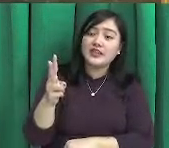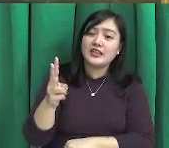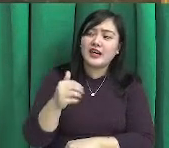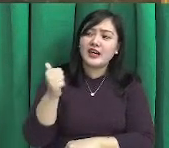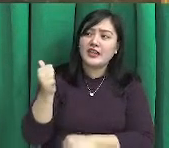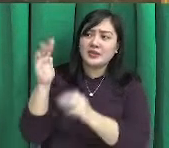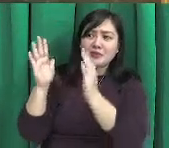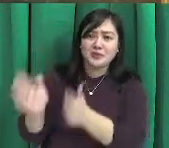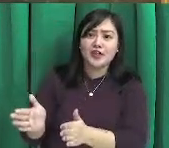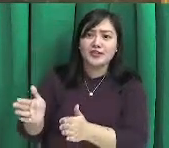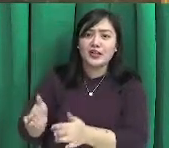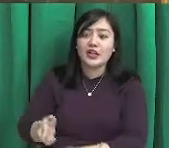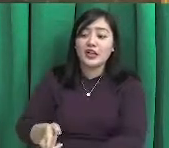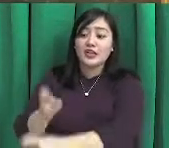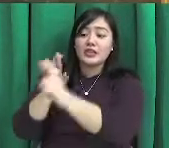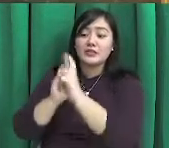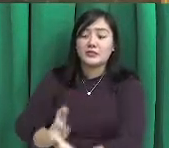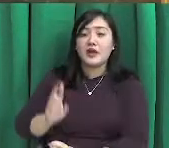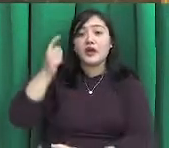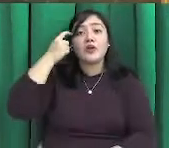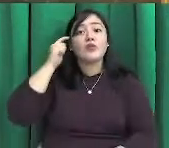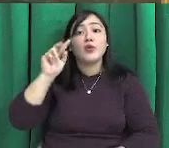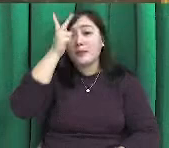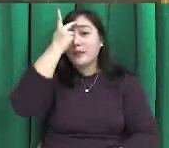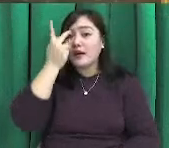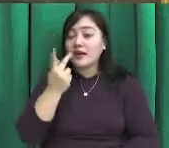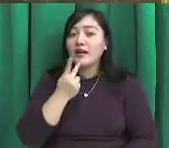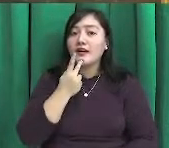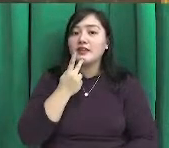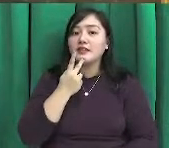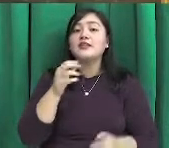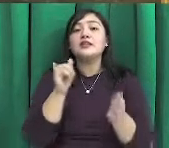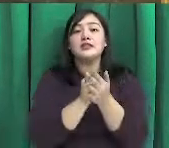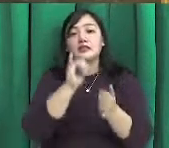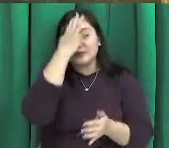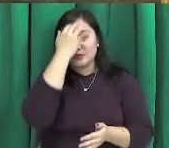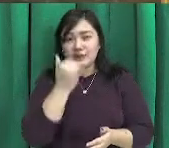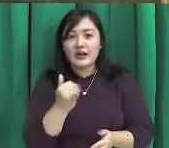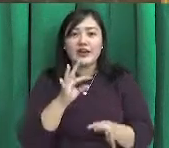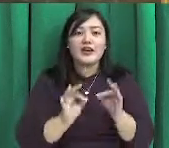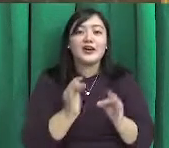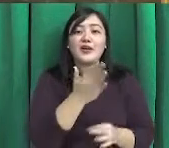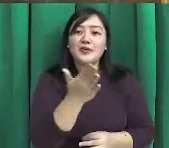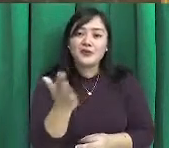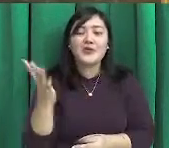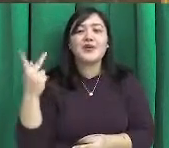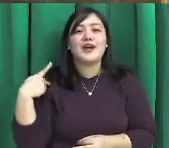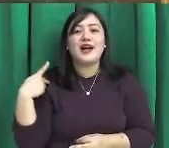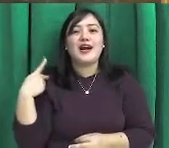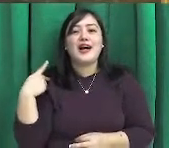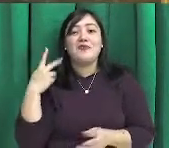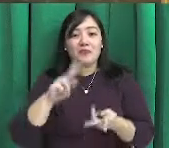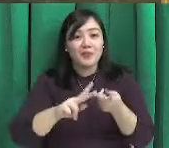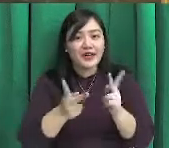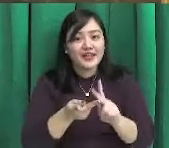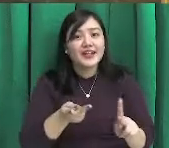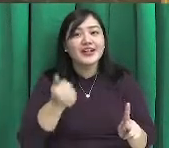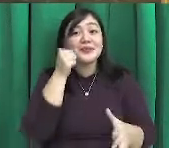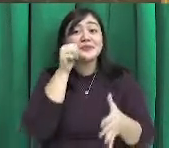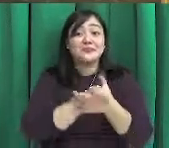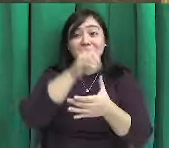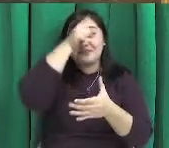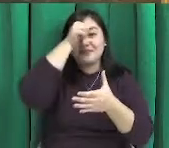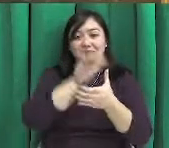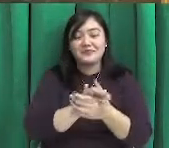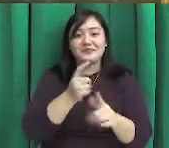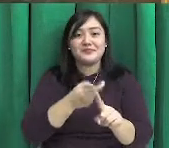siya nakikita. Kaya kung dito ka makakuha ng pangasawa, sa matagal mo nang kasama sa church, talaga namang mapalad ka. Exactly